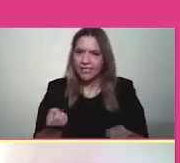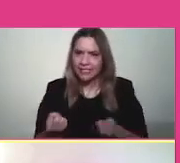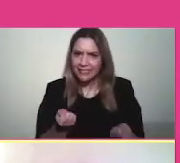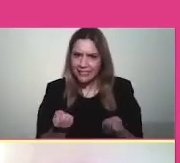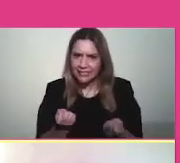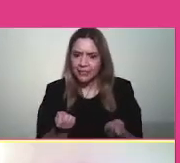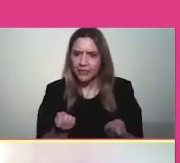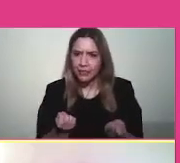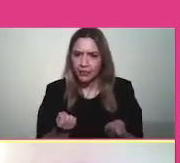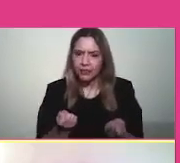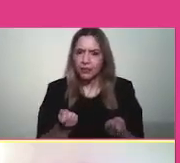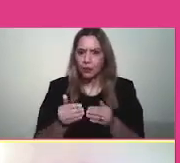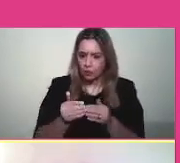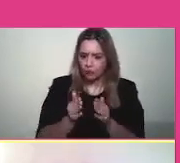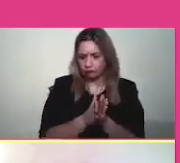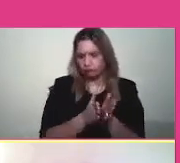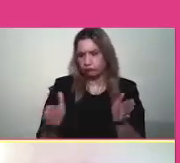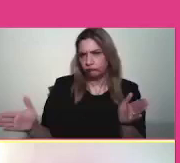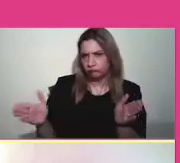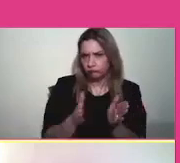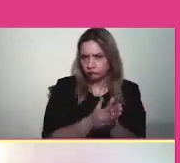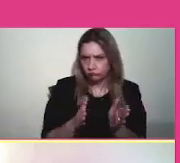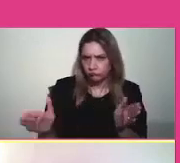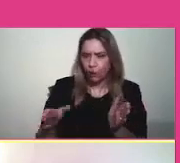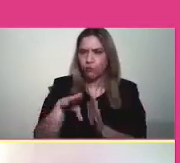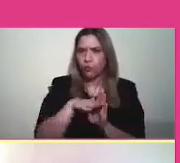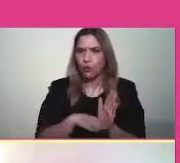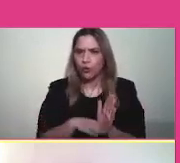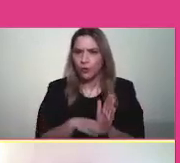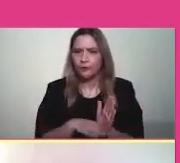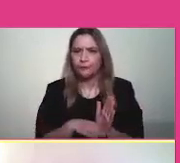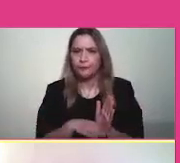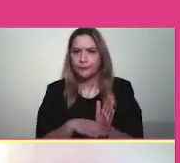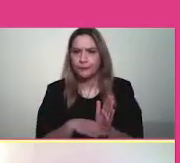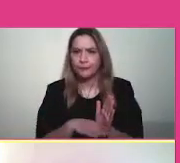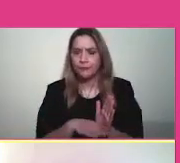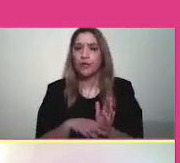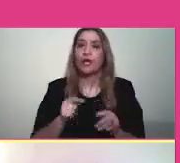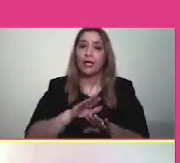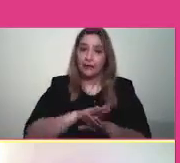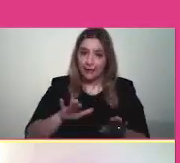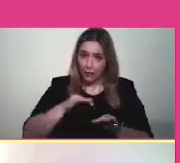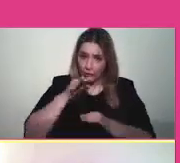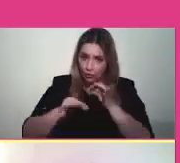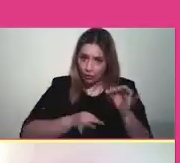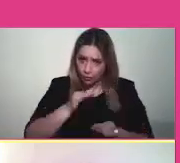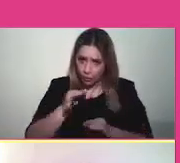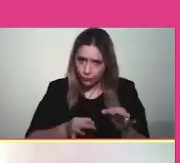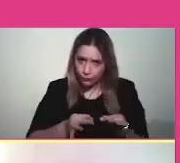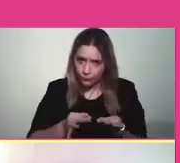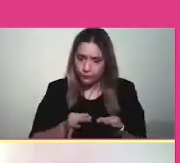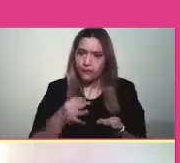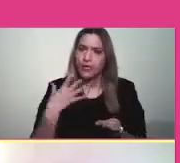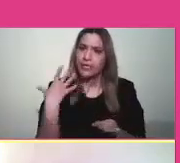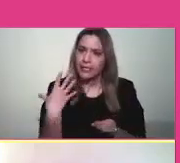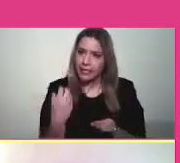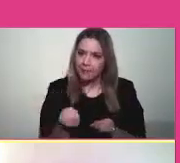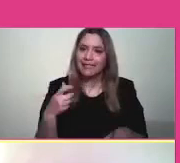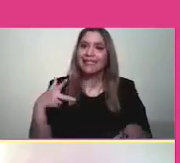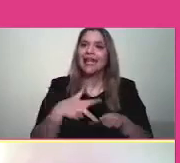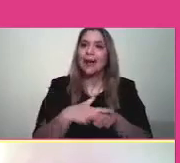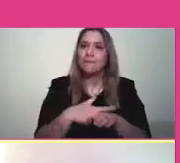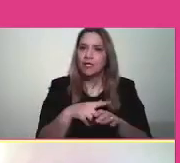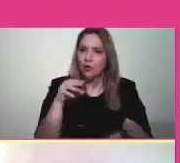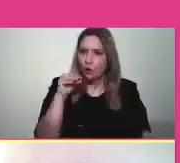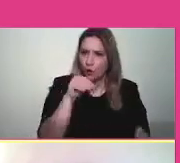διάρκεια υλοποίησης του προγράμματος. Τέλος, αναφέρουμε ότι υπάρχει ένα ταμείο για την